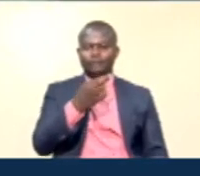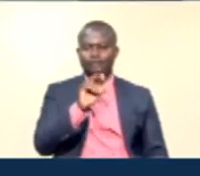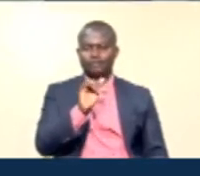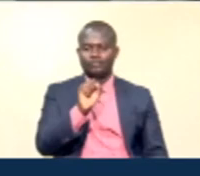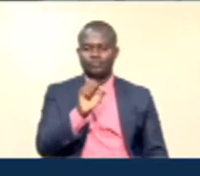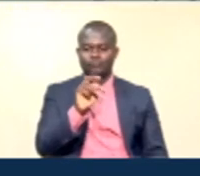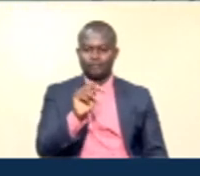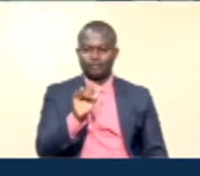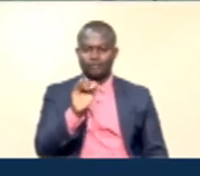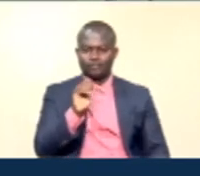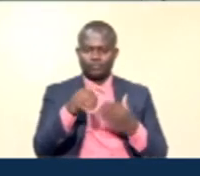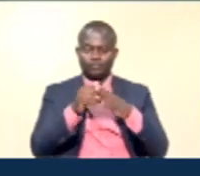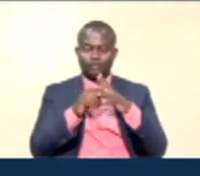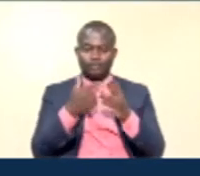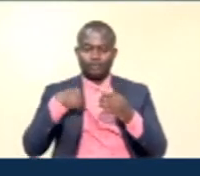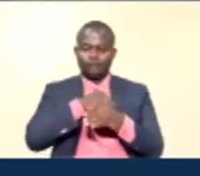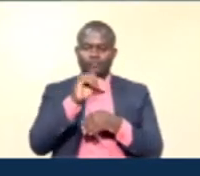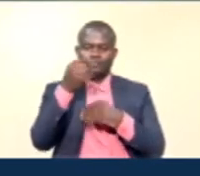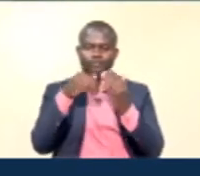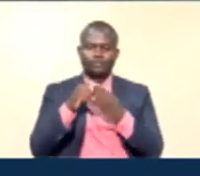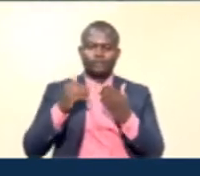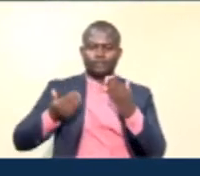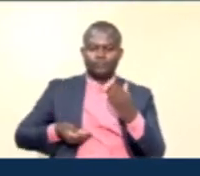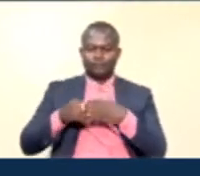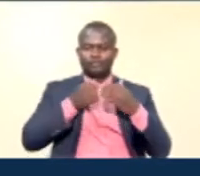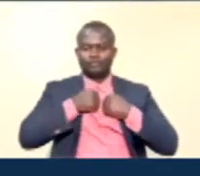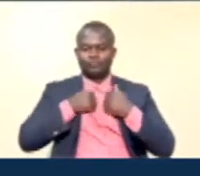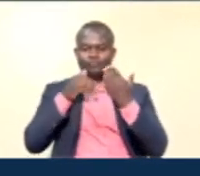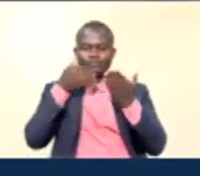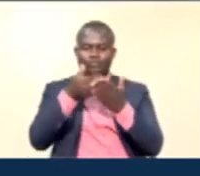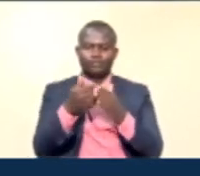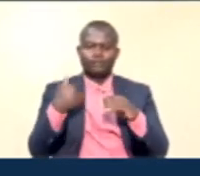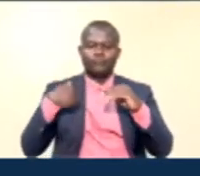bo watinyutse akaba ari uwa mbere mu producer b'abagore mu Rwanda kuri ubu bakaba bageze